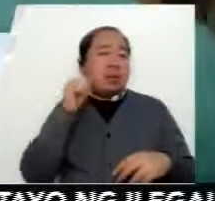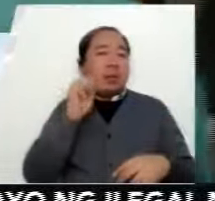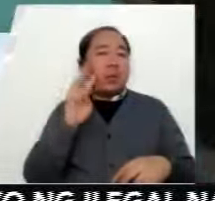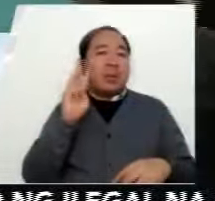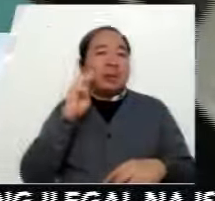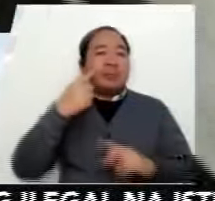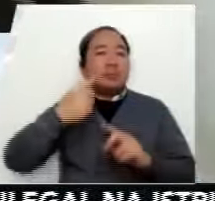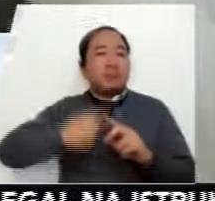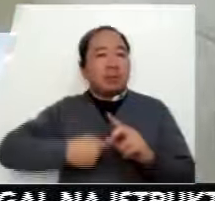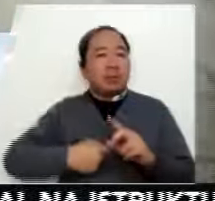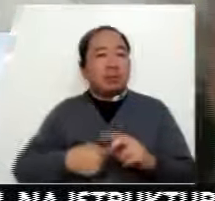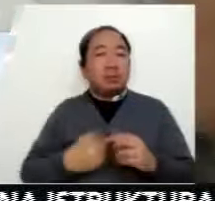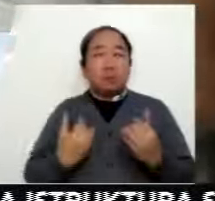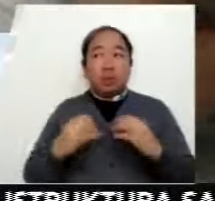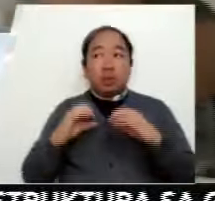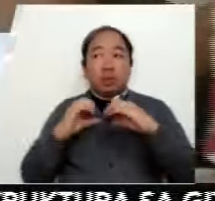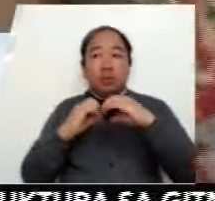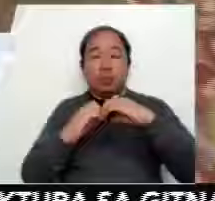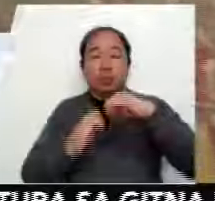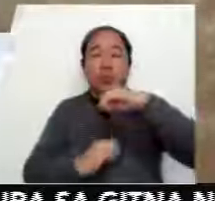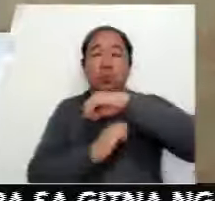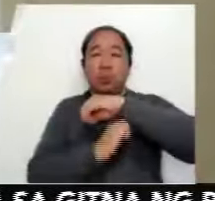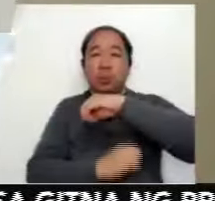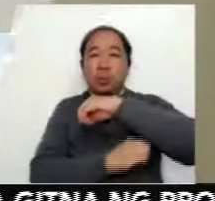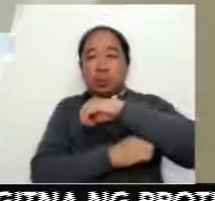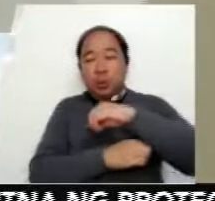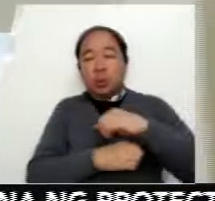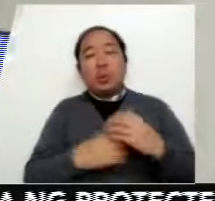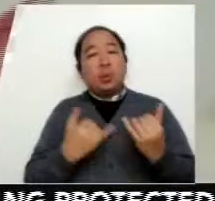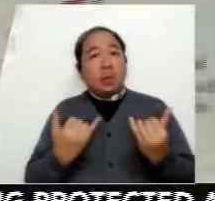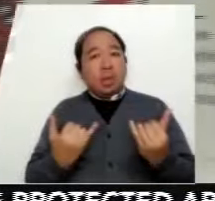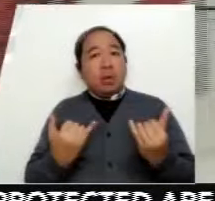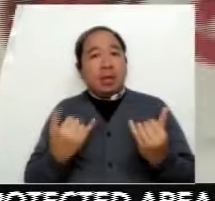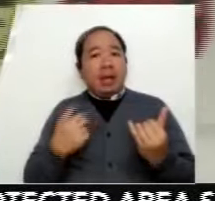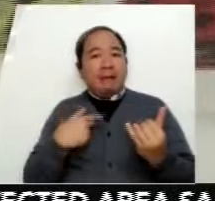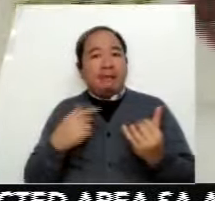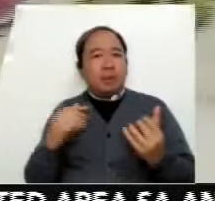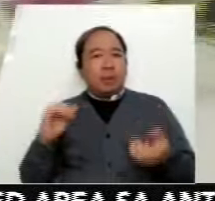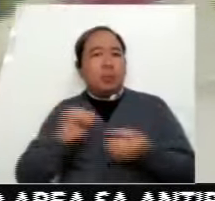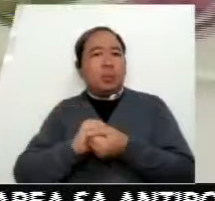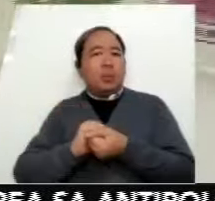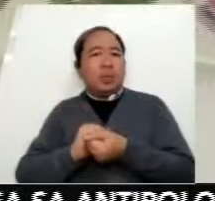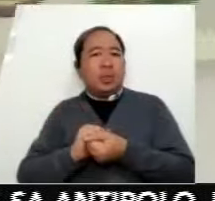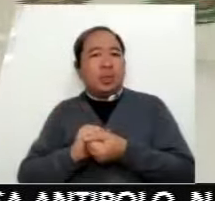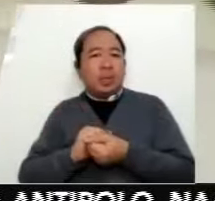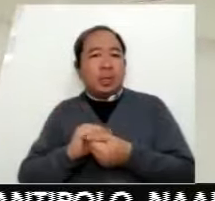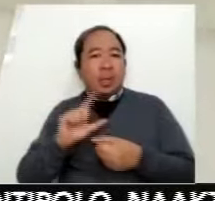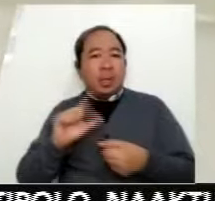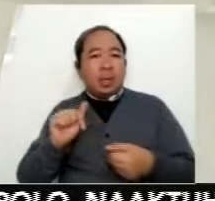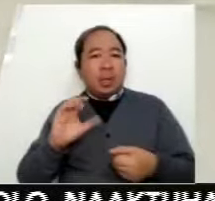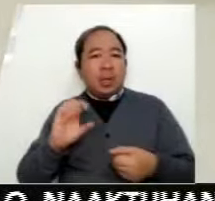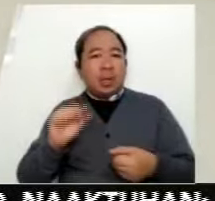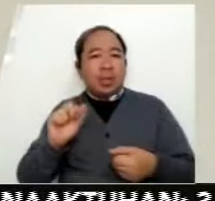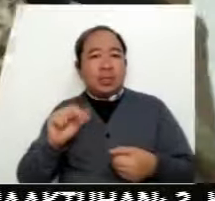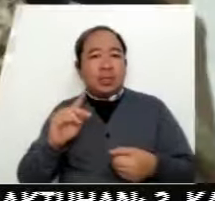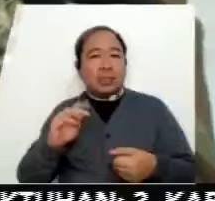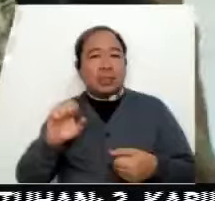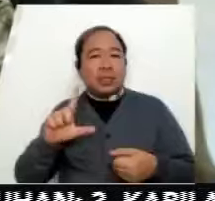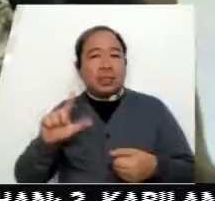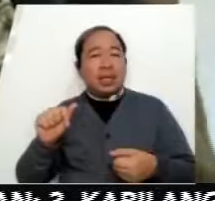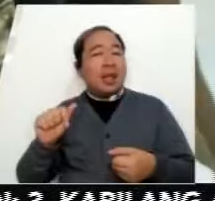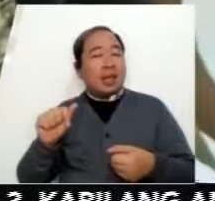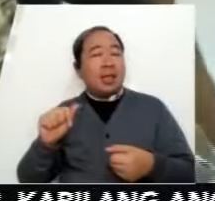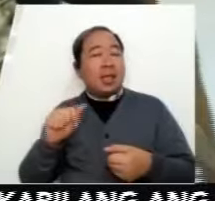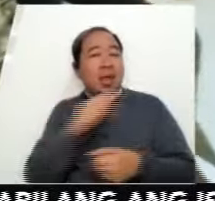GMA Kapuso Foundation, katwang ang Lakasan Dile Medical Clinic at Diagnostic Center, ay nagsagawa